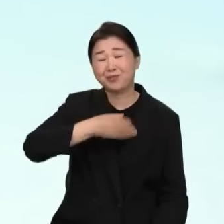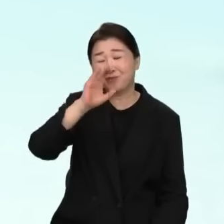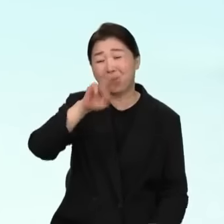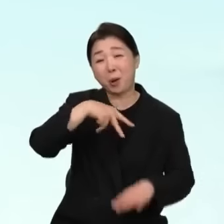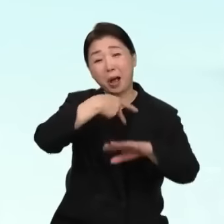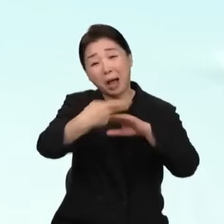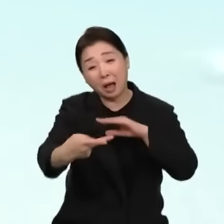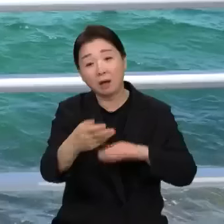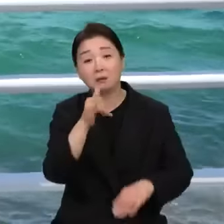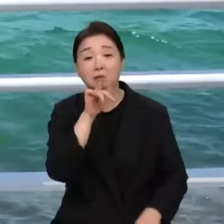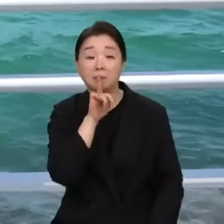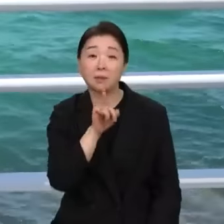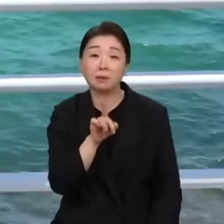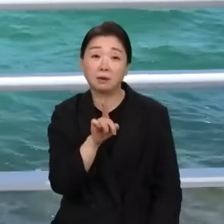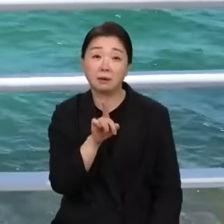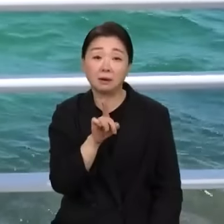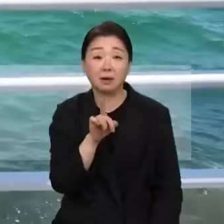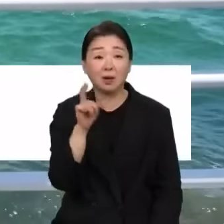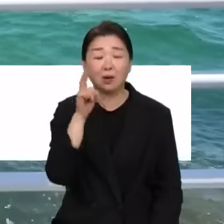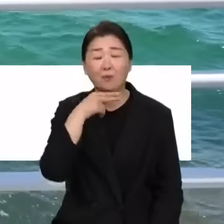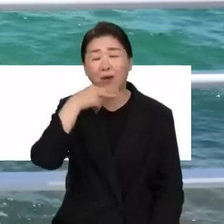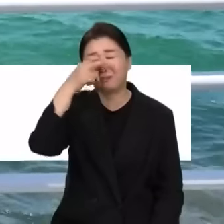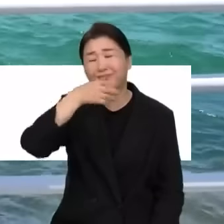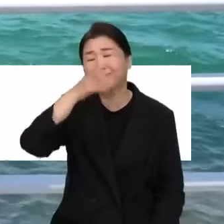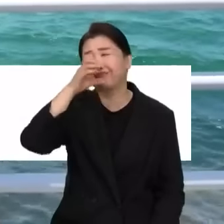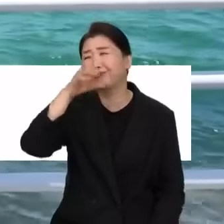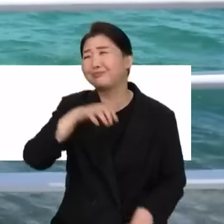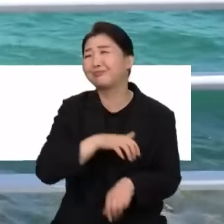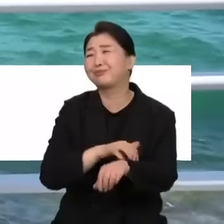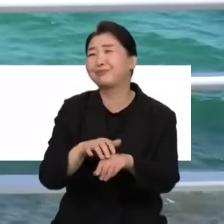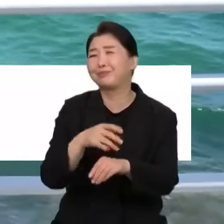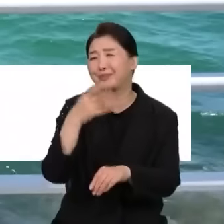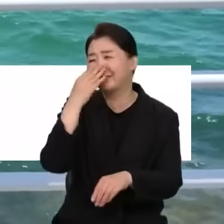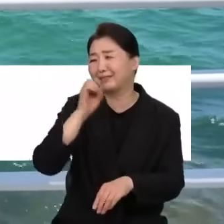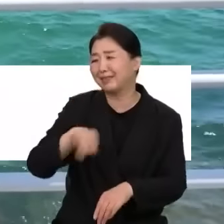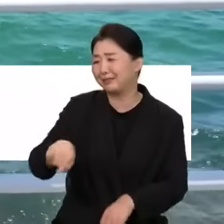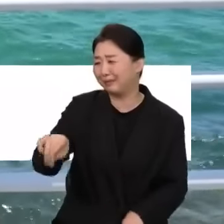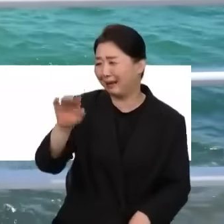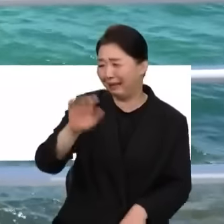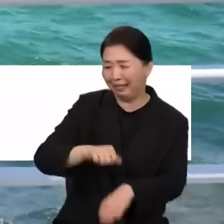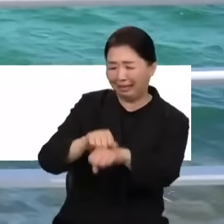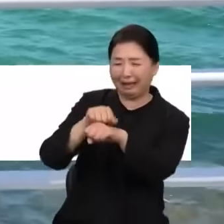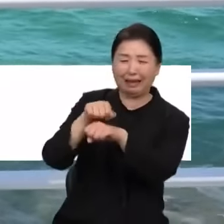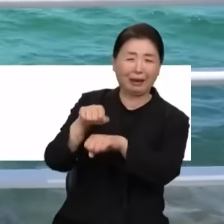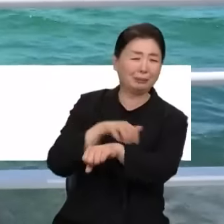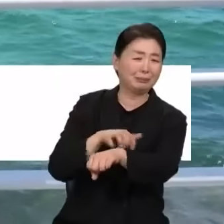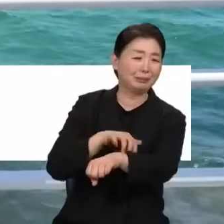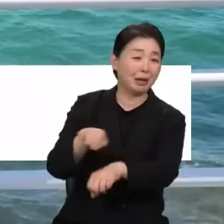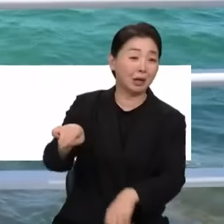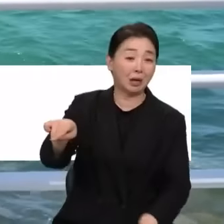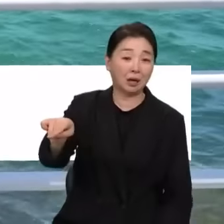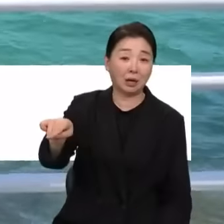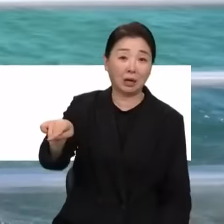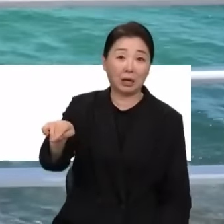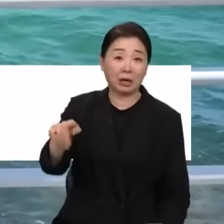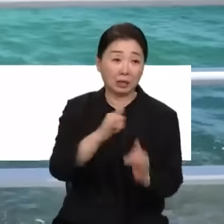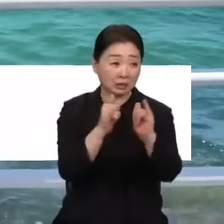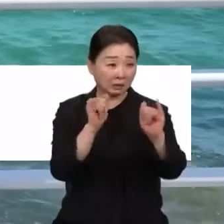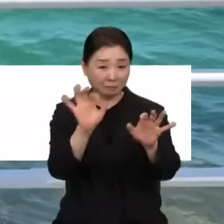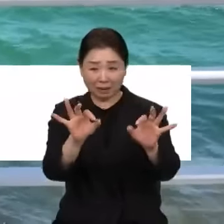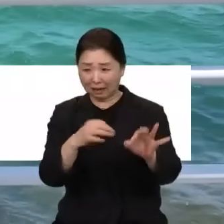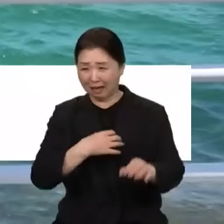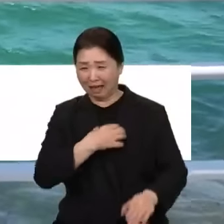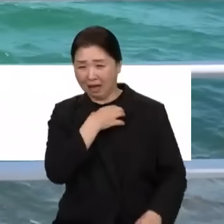있다는 증언도 나옵니다. 일단 음주 드시는 것도 불편하고 쓰레기도 이렇게 보시면 저래 저것도 불편하고 그러니까 도민들이 싫어하는 거예요.